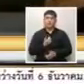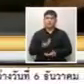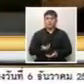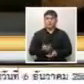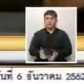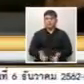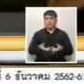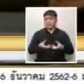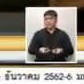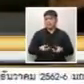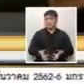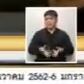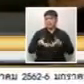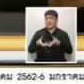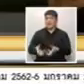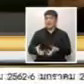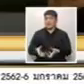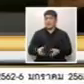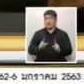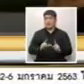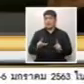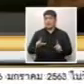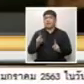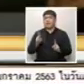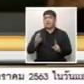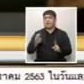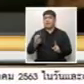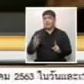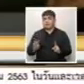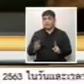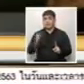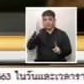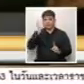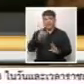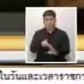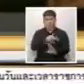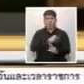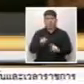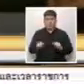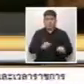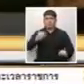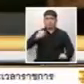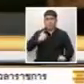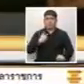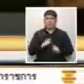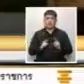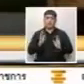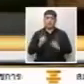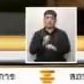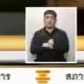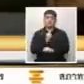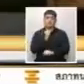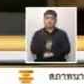การทิ้งดินเนี่ยปริมาณดินมากขนาดนี้จริงๆแล้วจะต้องถูกกำหนดเอาไว้แต่ผู้รับจ้างเนี่ยอ้าง